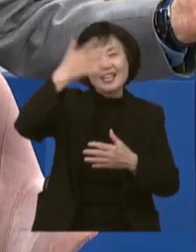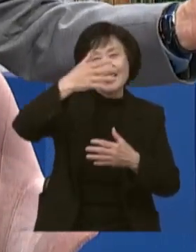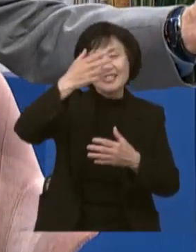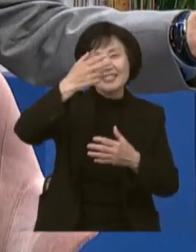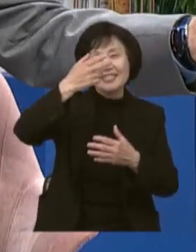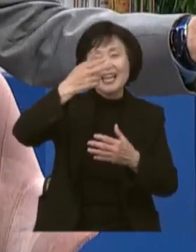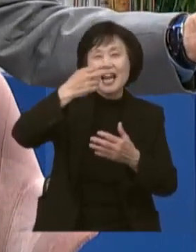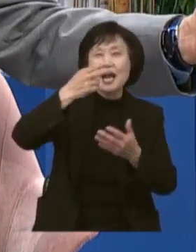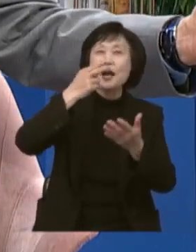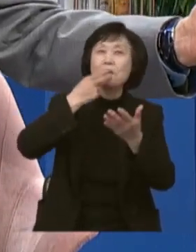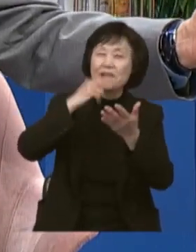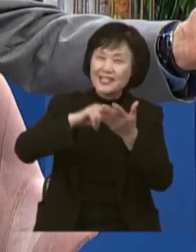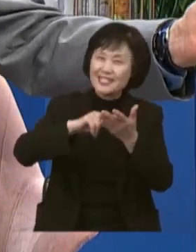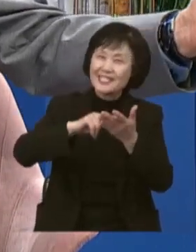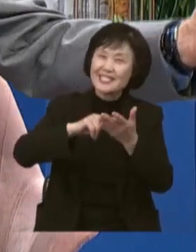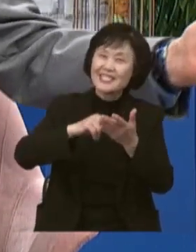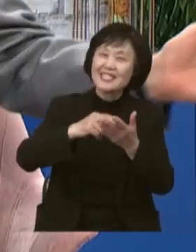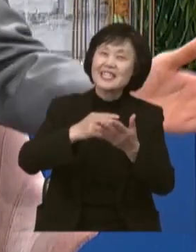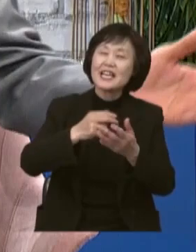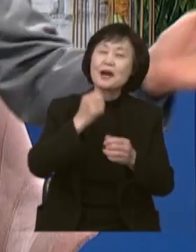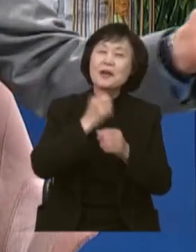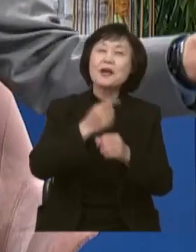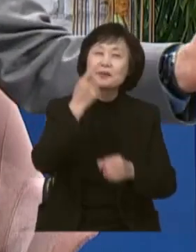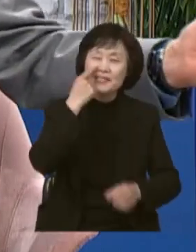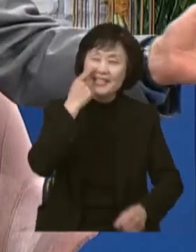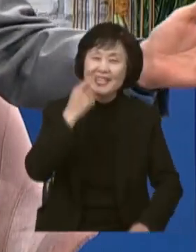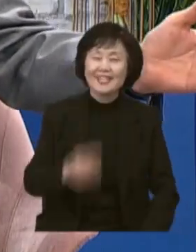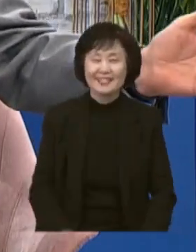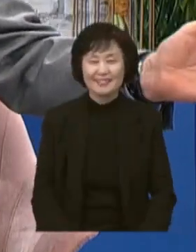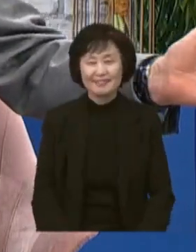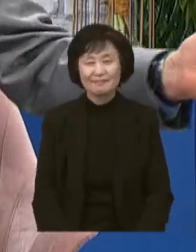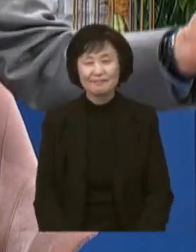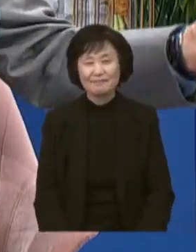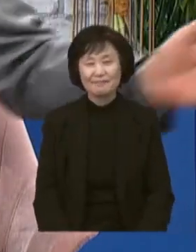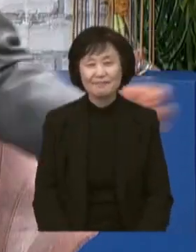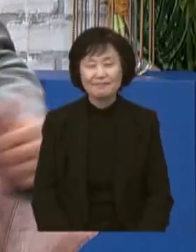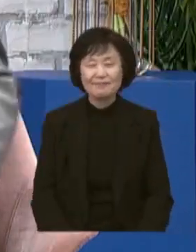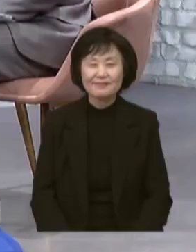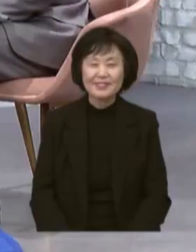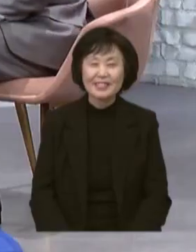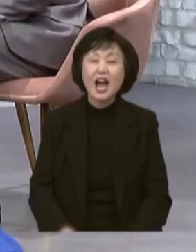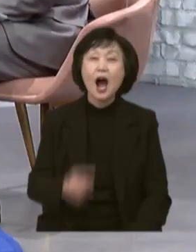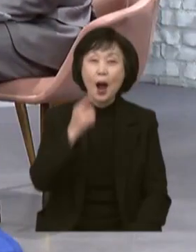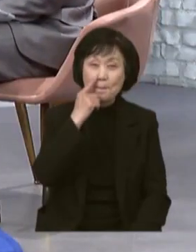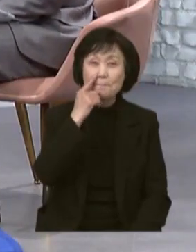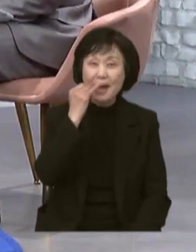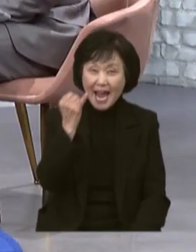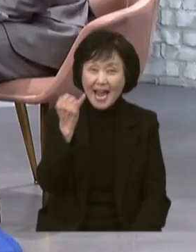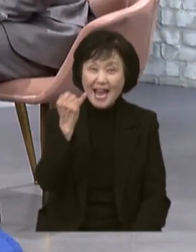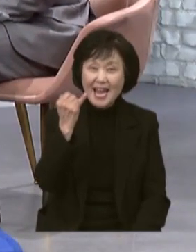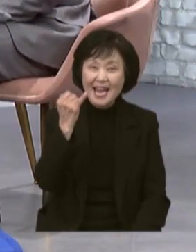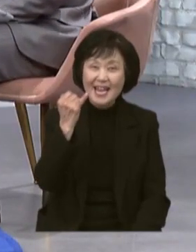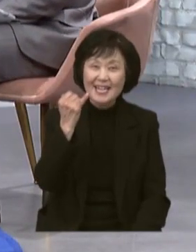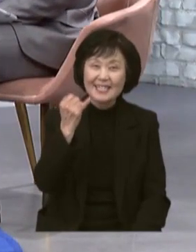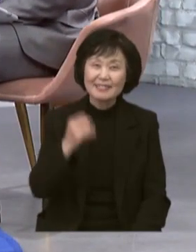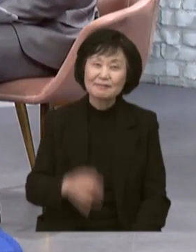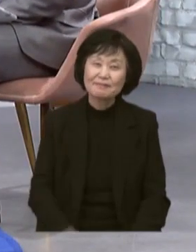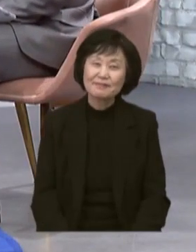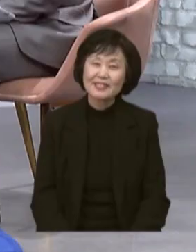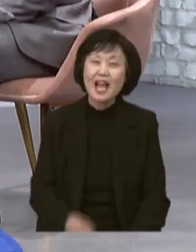보시고 어머니한테 하실 말씀 영상 편지라는 거 있잖아요. 그거 좀 한번 띄워봐요. 엄마,